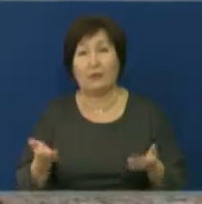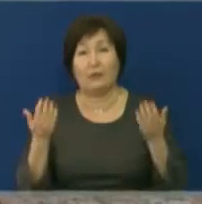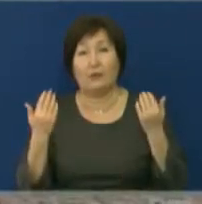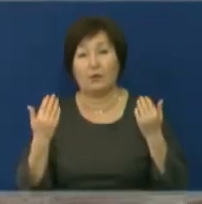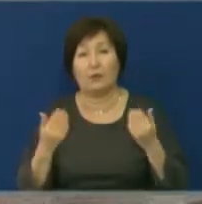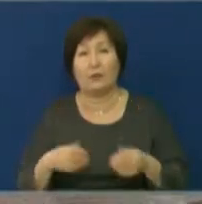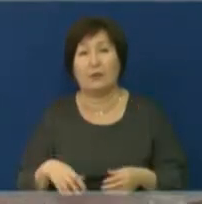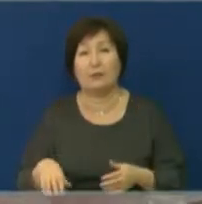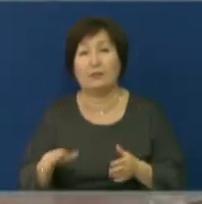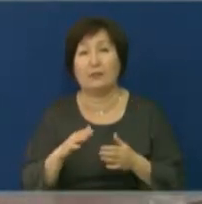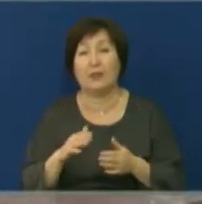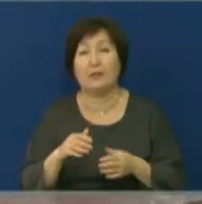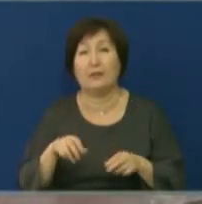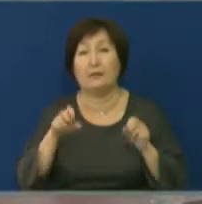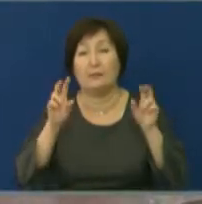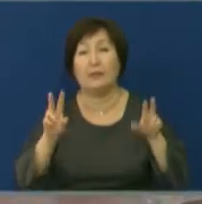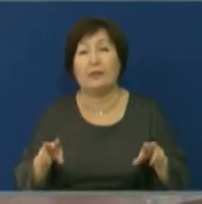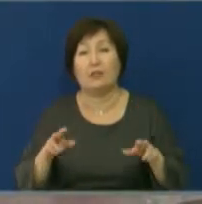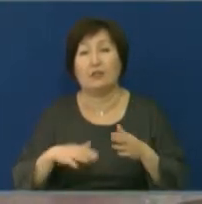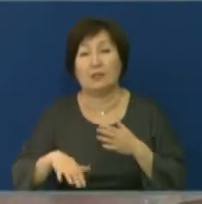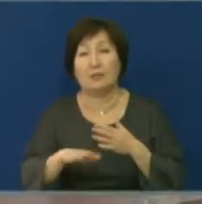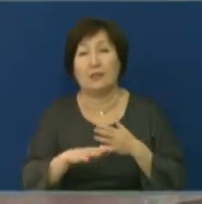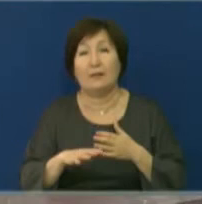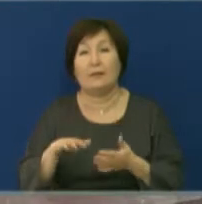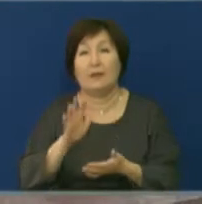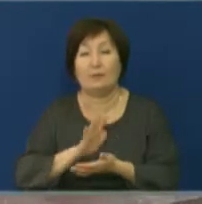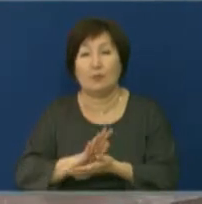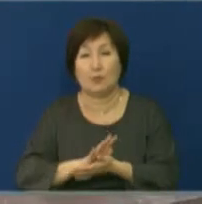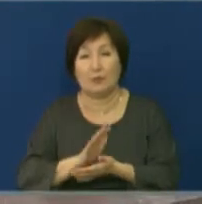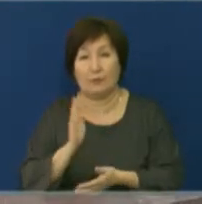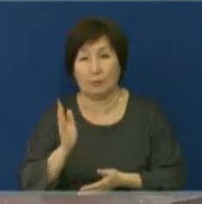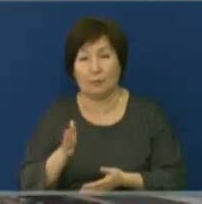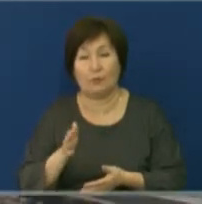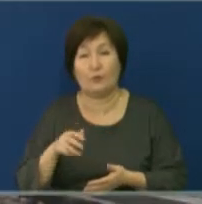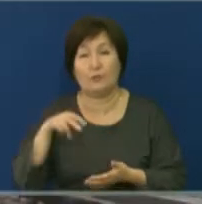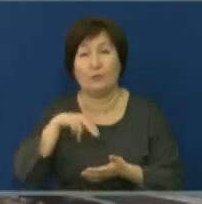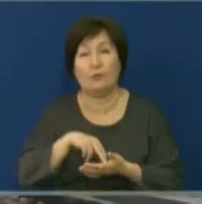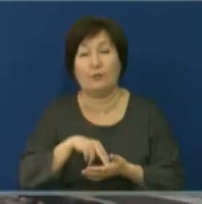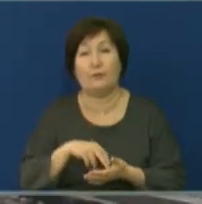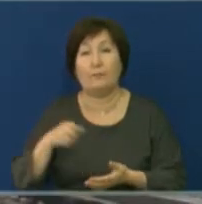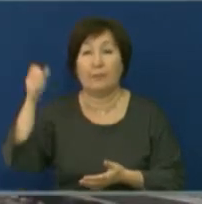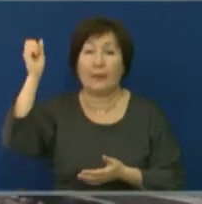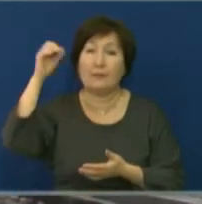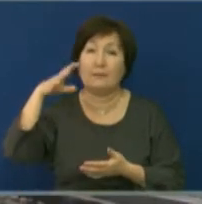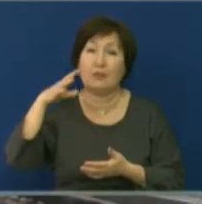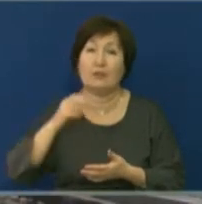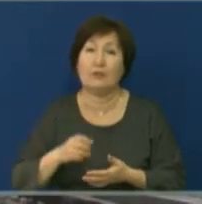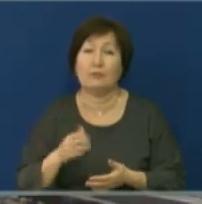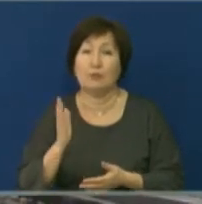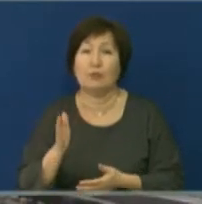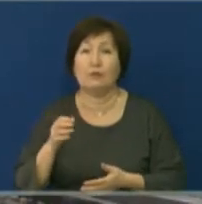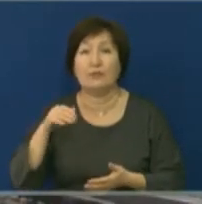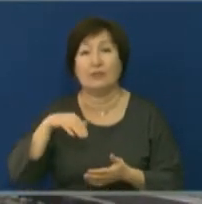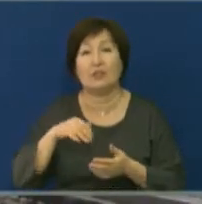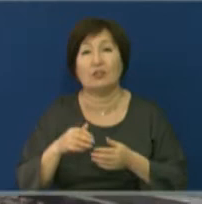для бытовых нужд. Завершится благоустройство дворов, посадкой деревьев и установкой освещения. Всего будет высажено 20